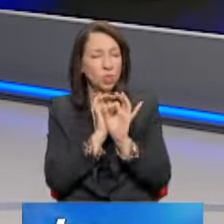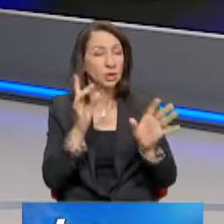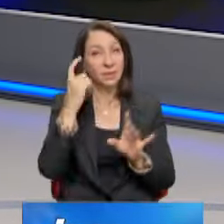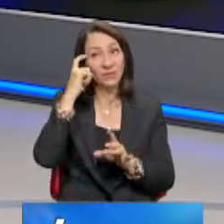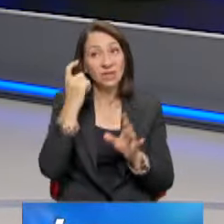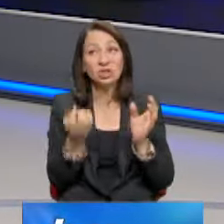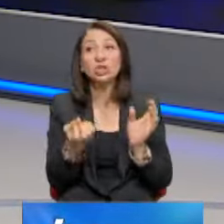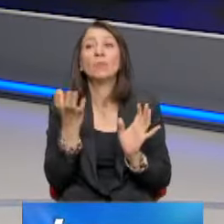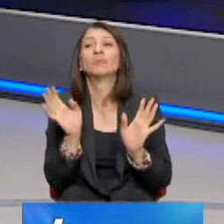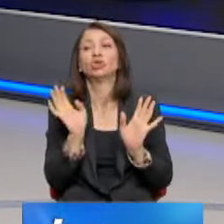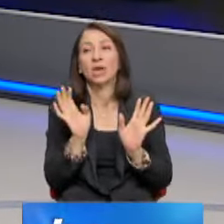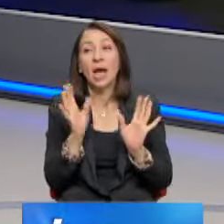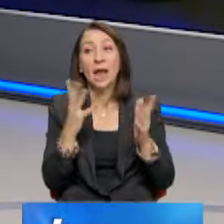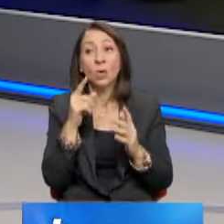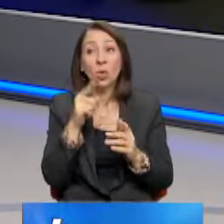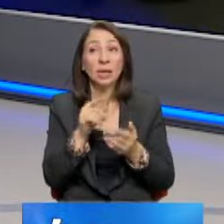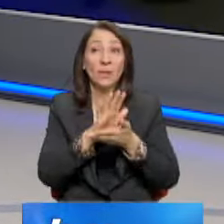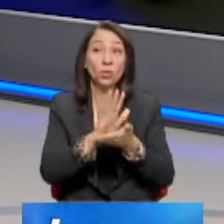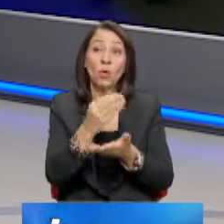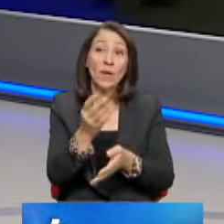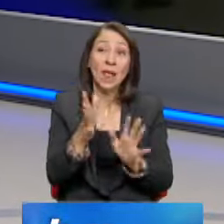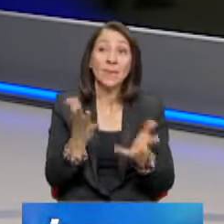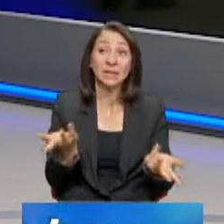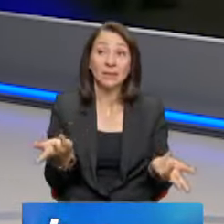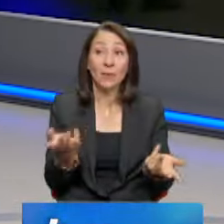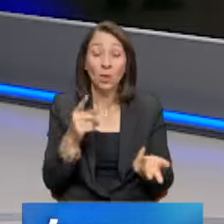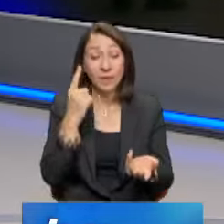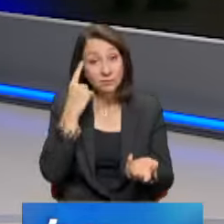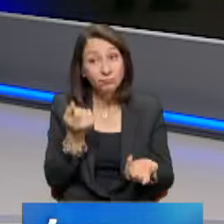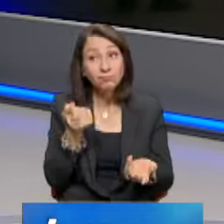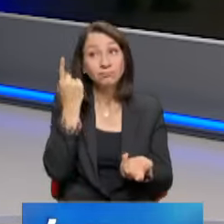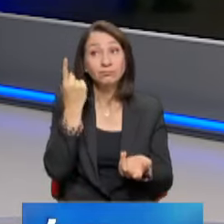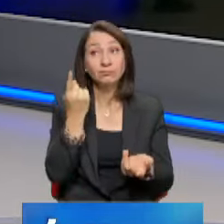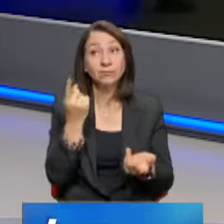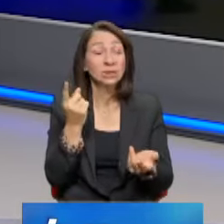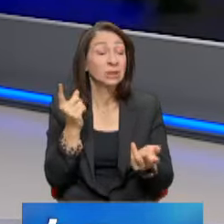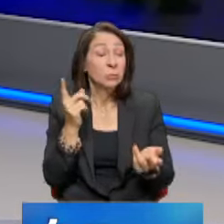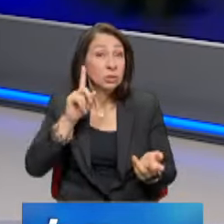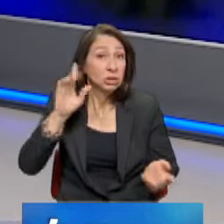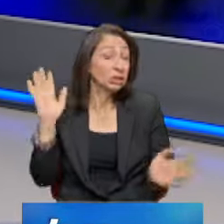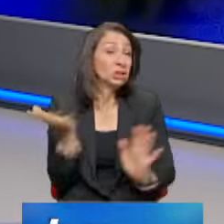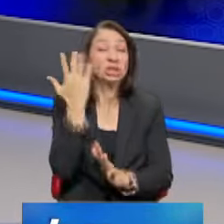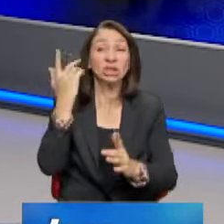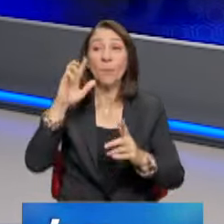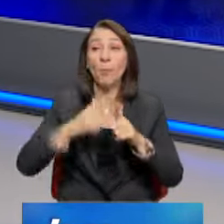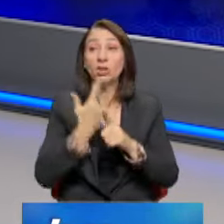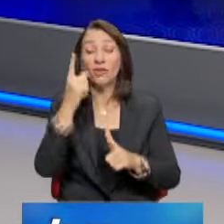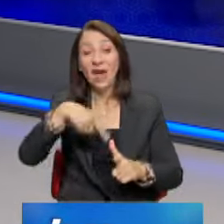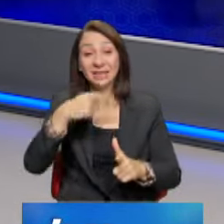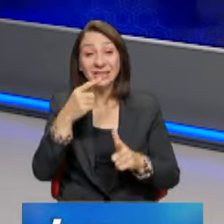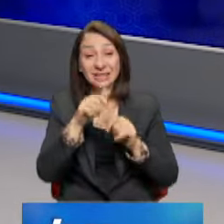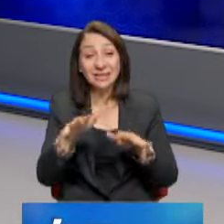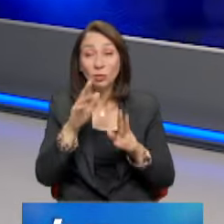fikir daha ortada yoktu. Herhalde ona da verilebilirdi. Böyle bir buluş, böyle bir çılgın proje, böyle bir çılgın vergilendirme